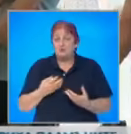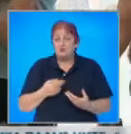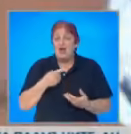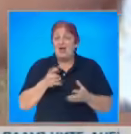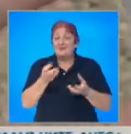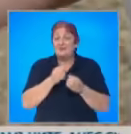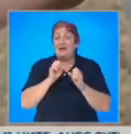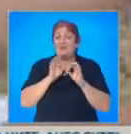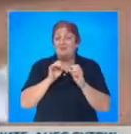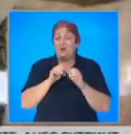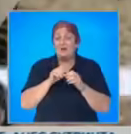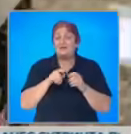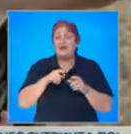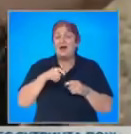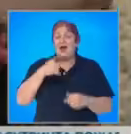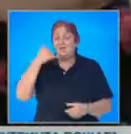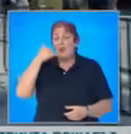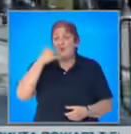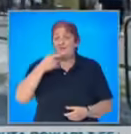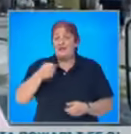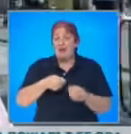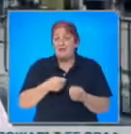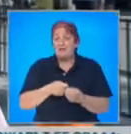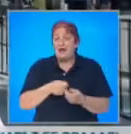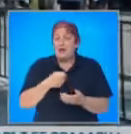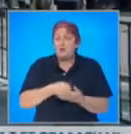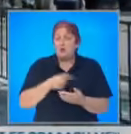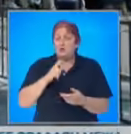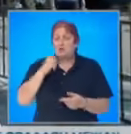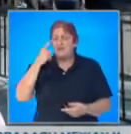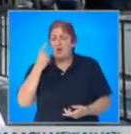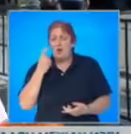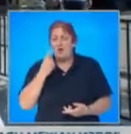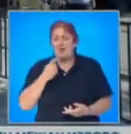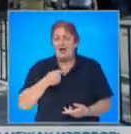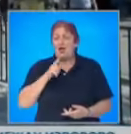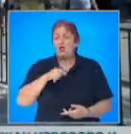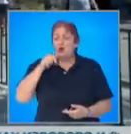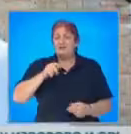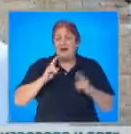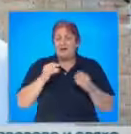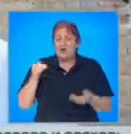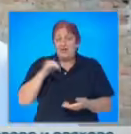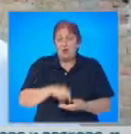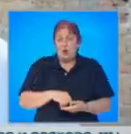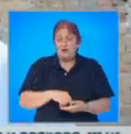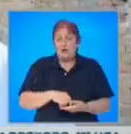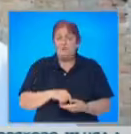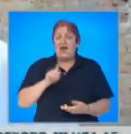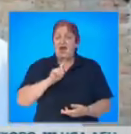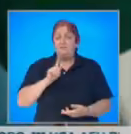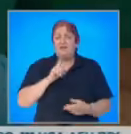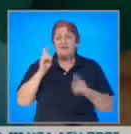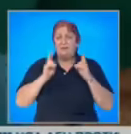да съберат информация от мобилния екип на пазара. Ами просто се колебах и накрая реших да дойда. Още не съм